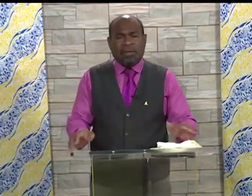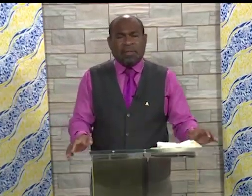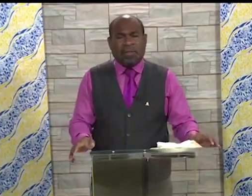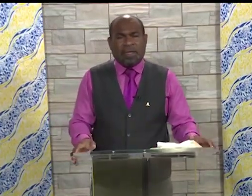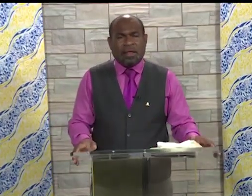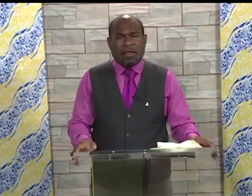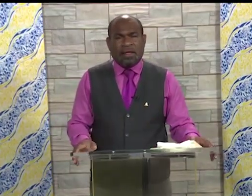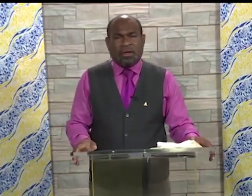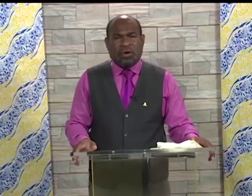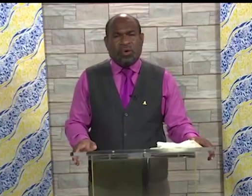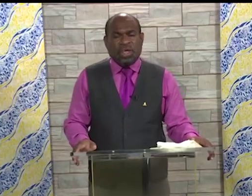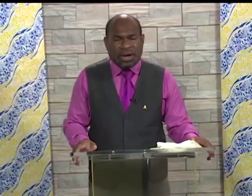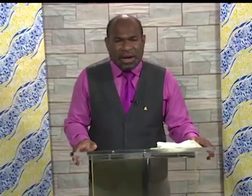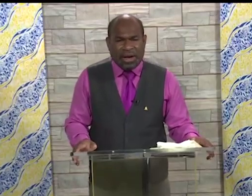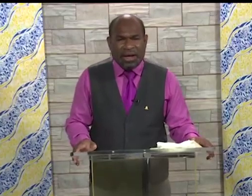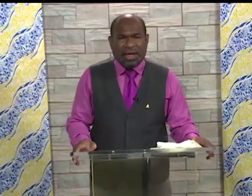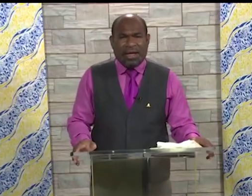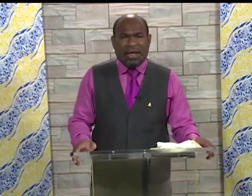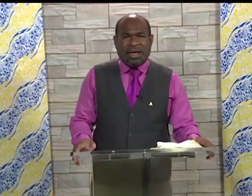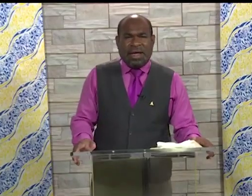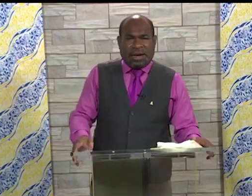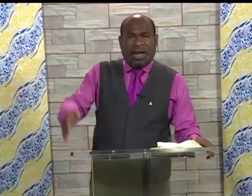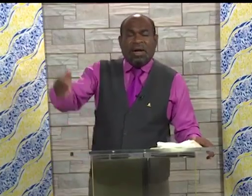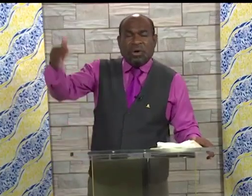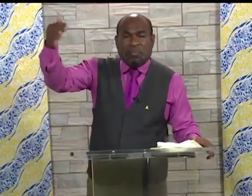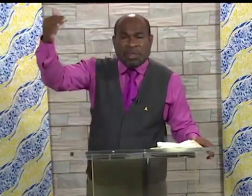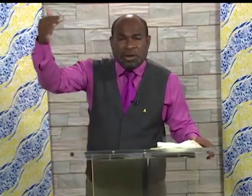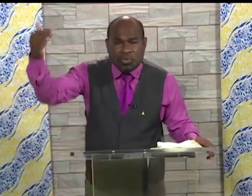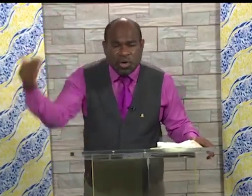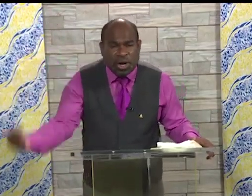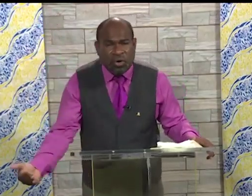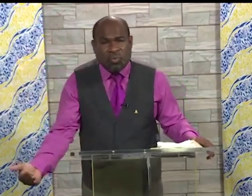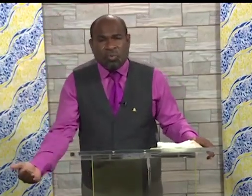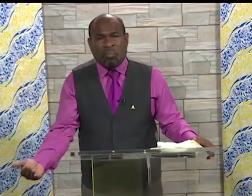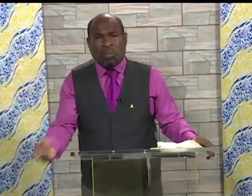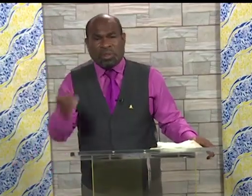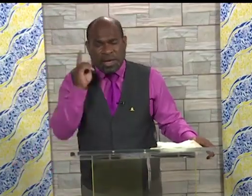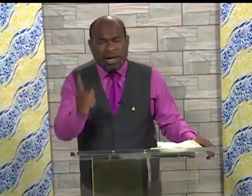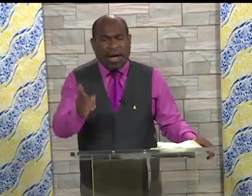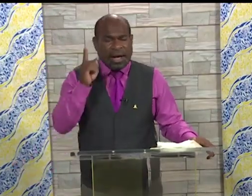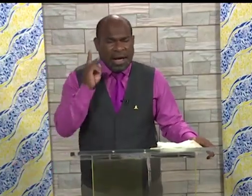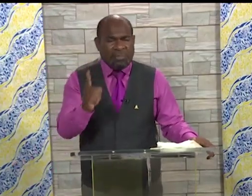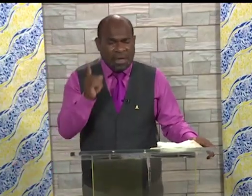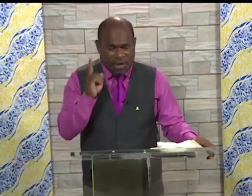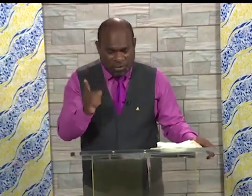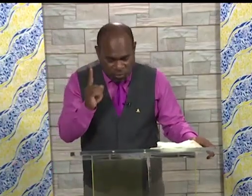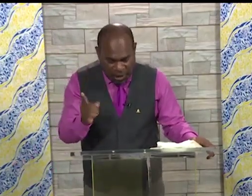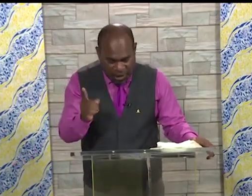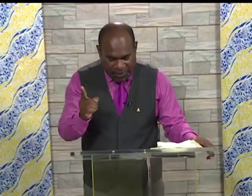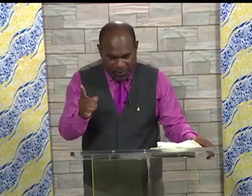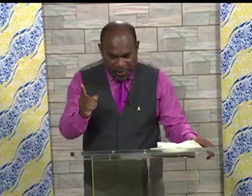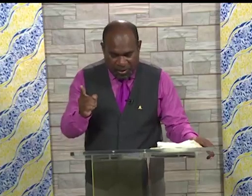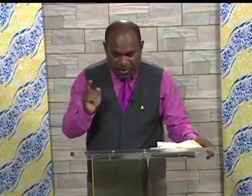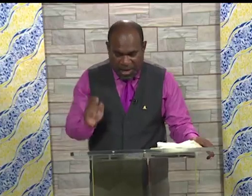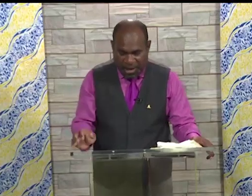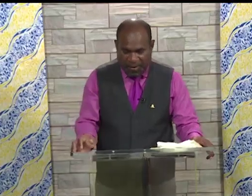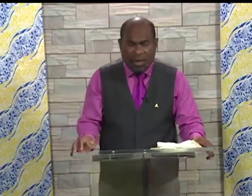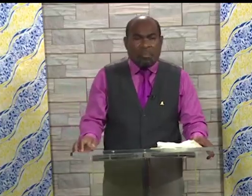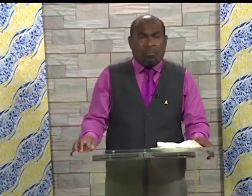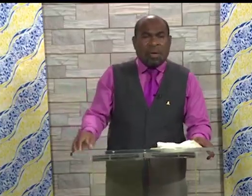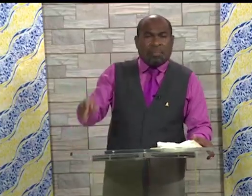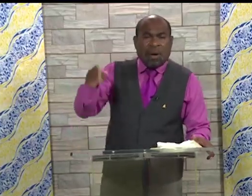wakalamani. O ira, era lewa ni mate ni tuni kalou, matai ni kaya, kaibigo ira na turanga.